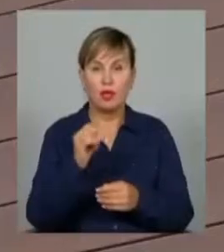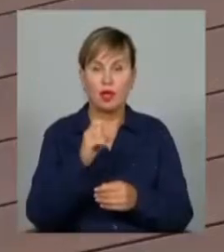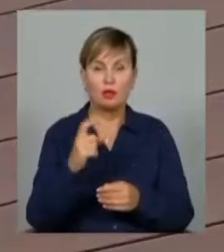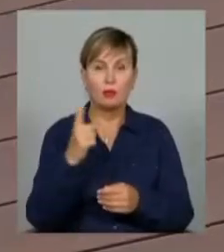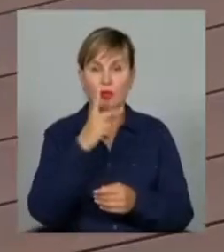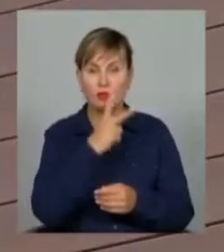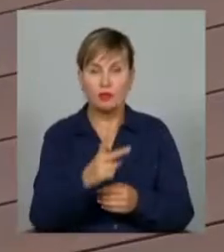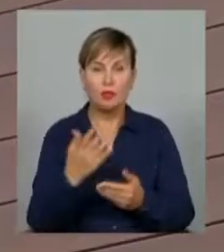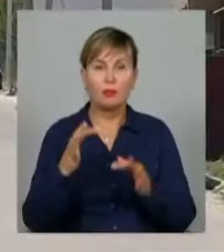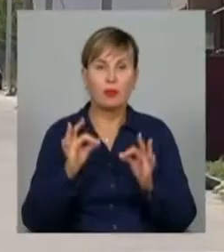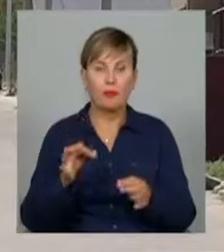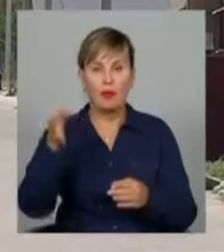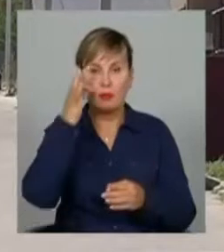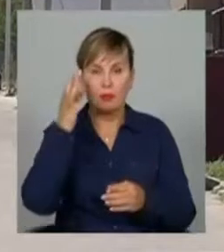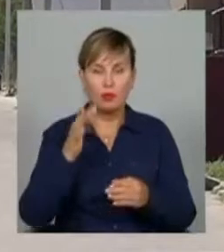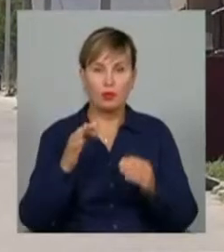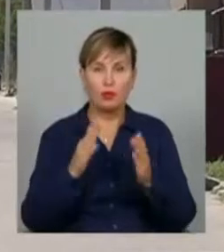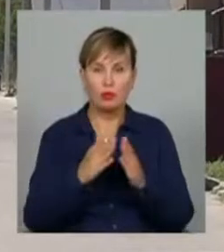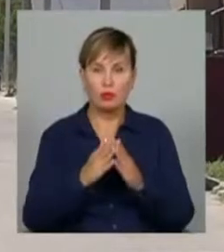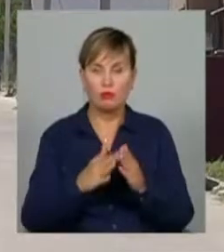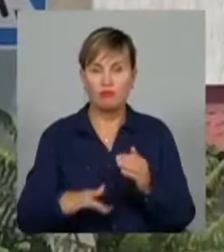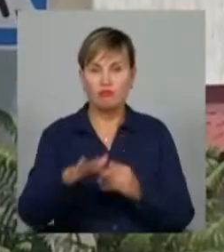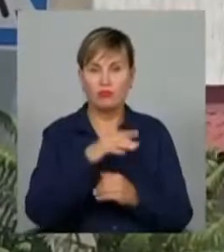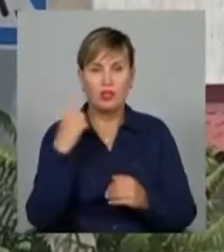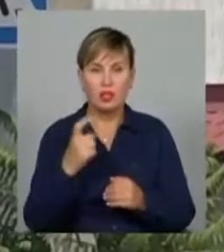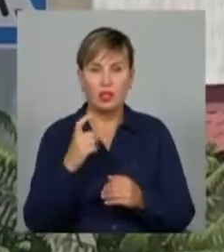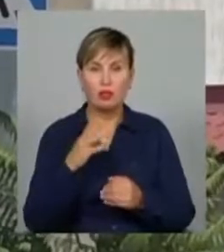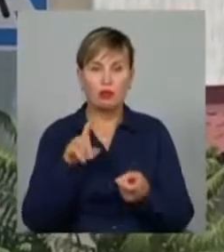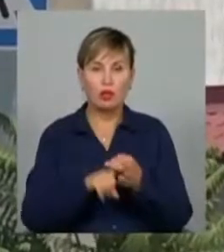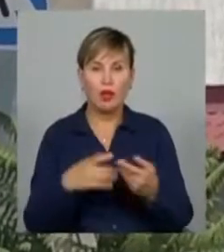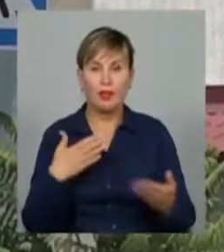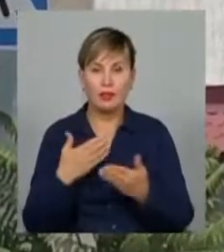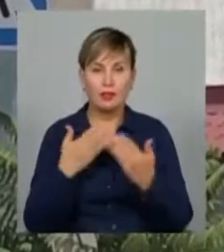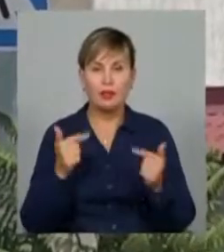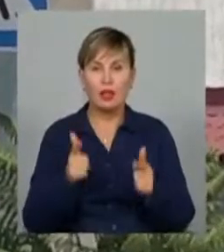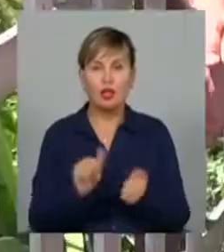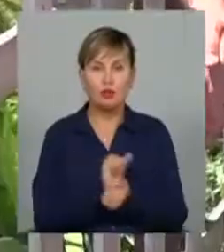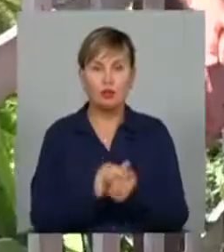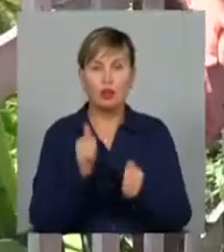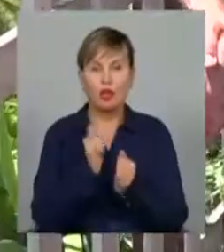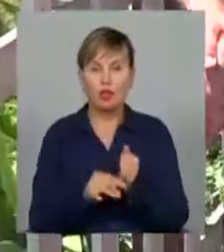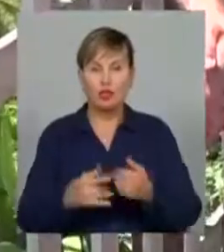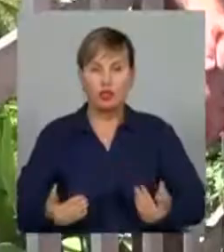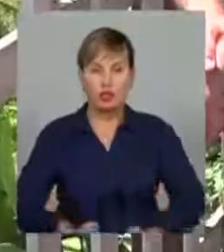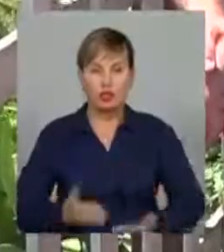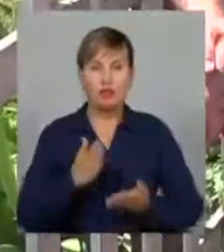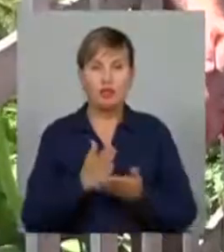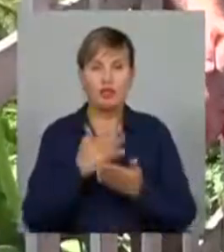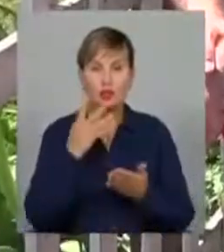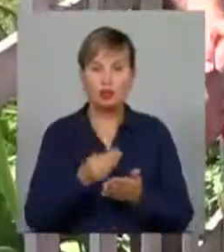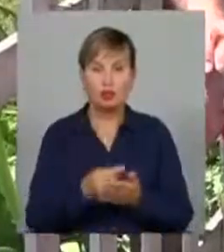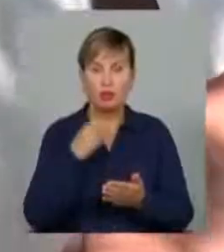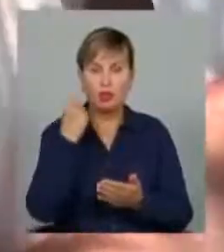первый взгляд и вправду напоминают коттеджный городок, хотя к таковым не относятся. Согласно документам, каждый из жителей является